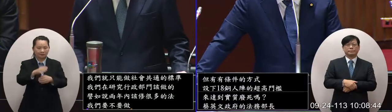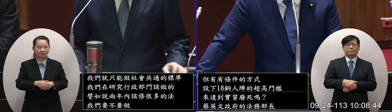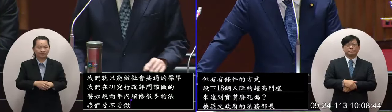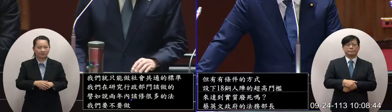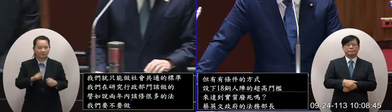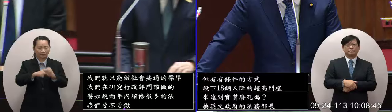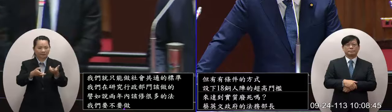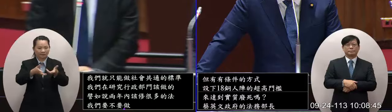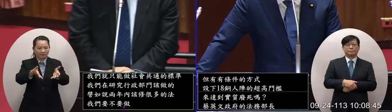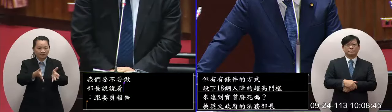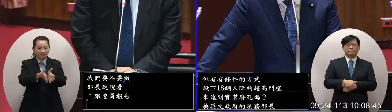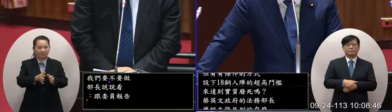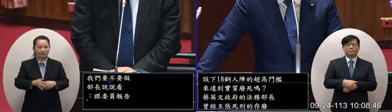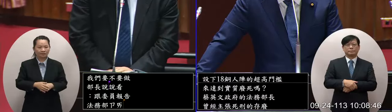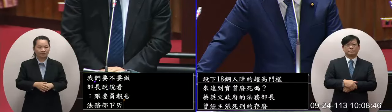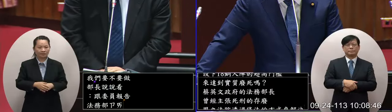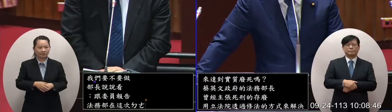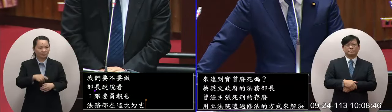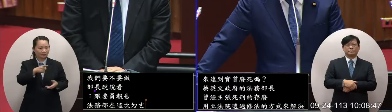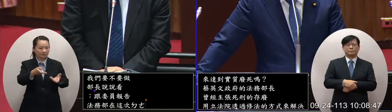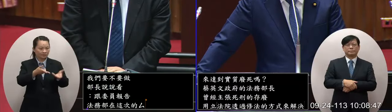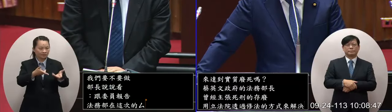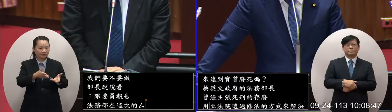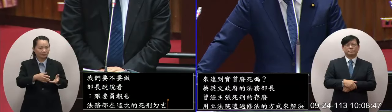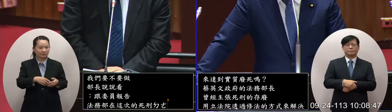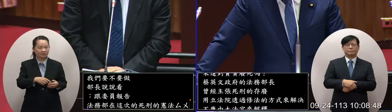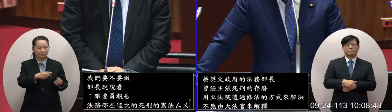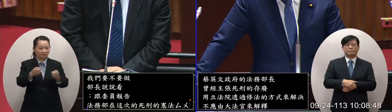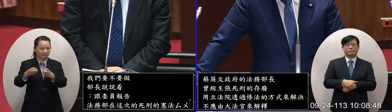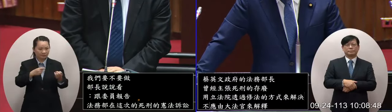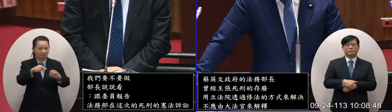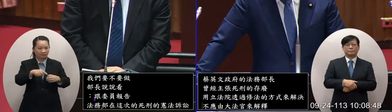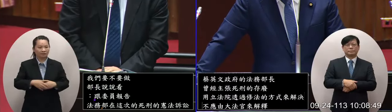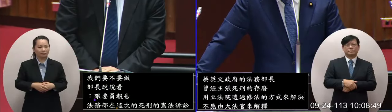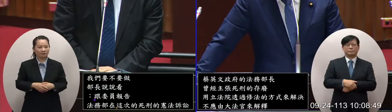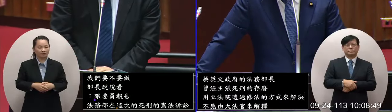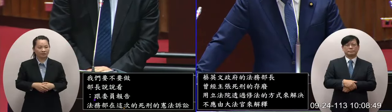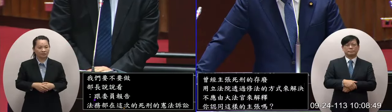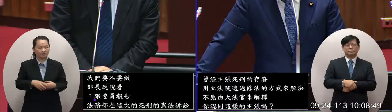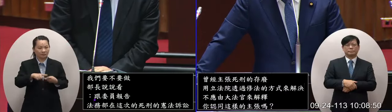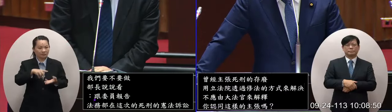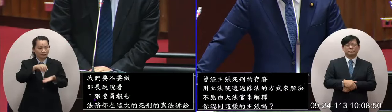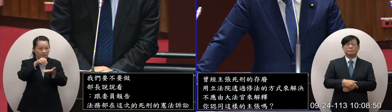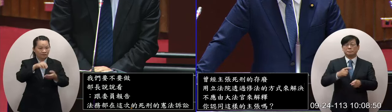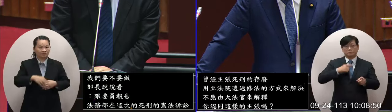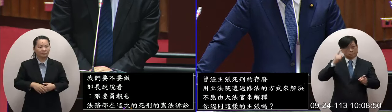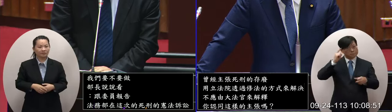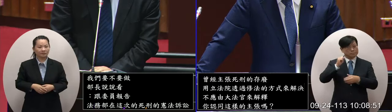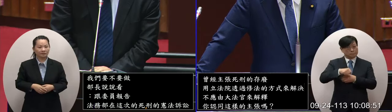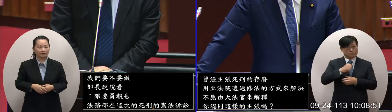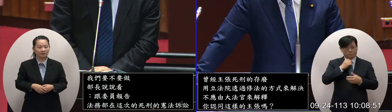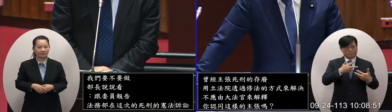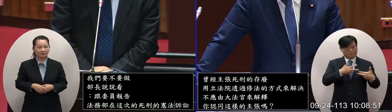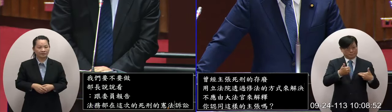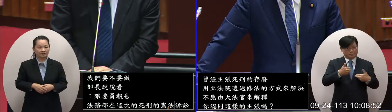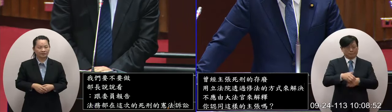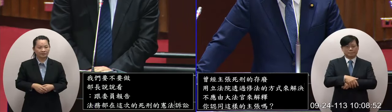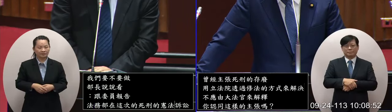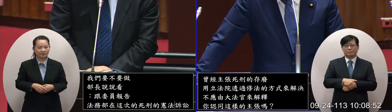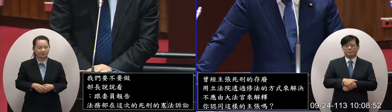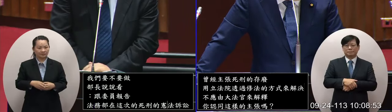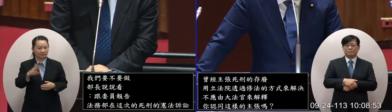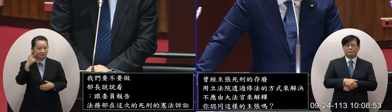部在这一次的那个死刑的宪法诉讼的延迟辩论，一直主张死刑， 认不认同蔡清祥？ 是合宪